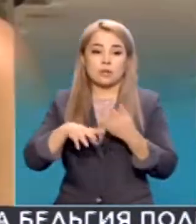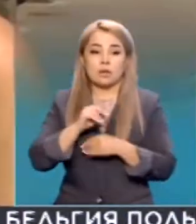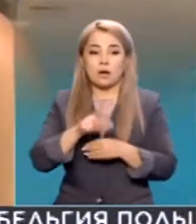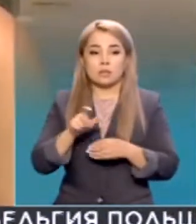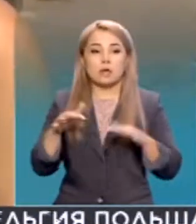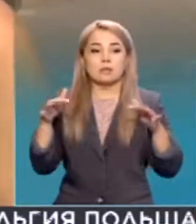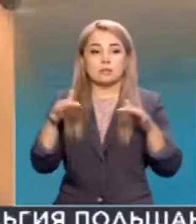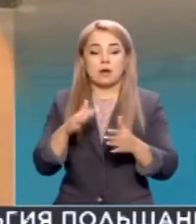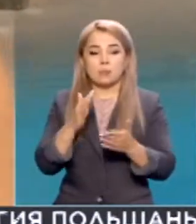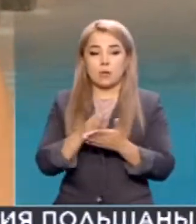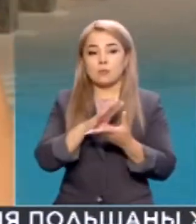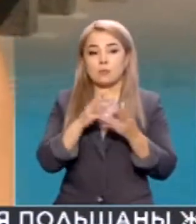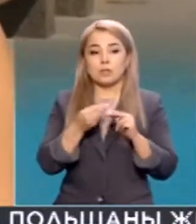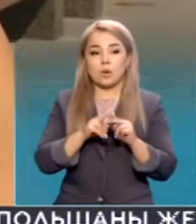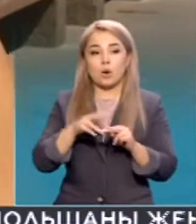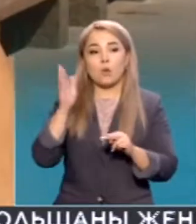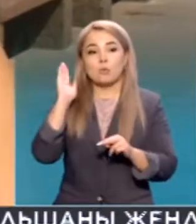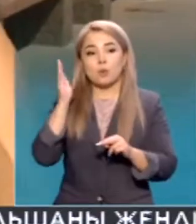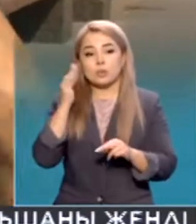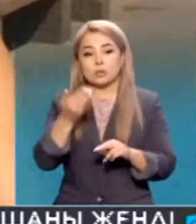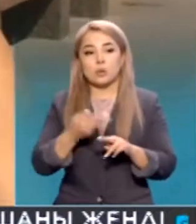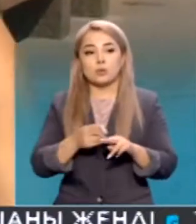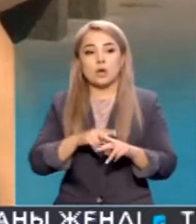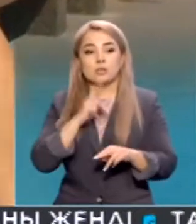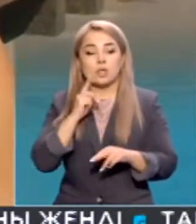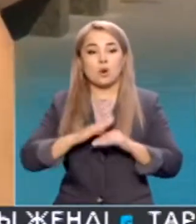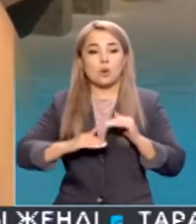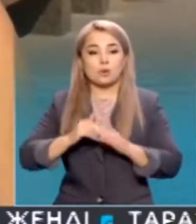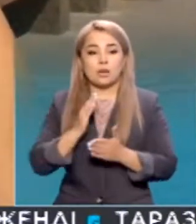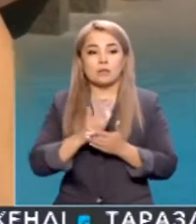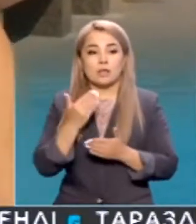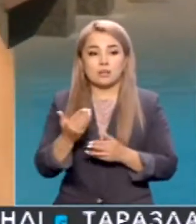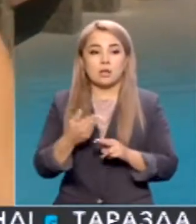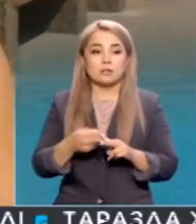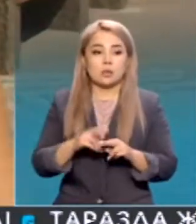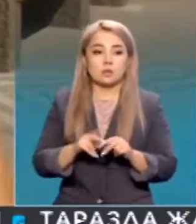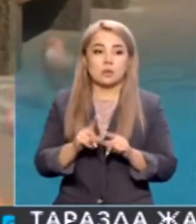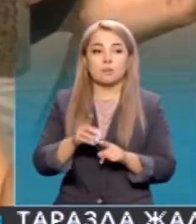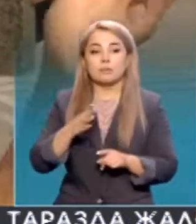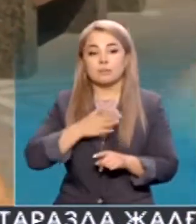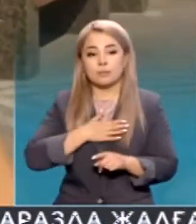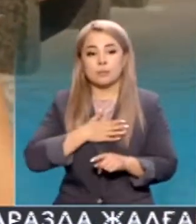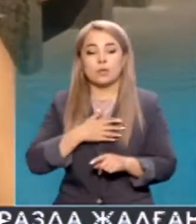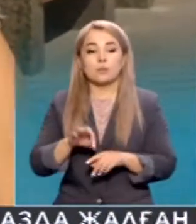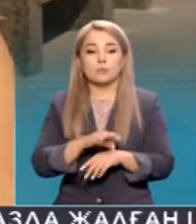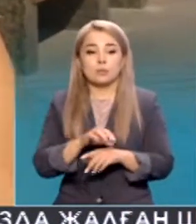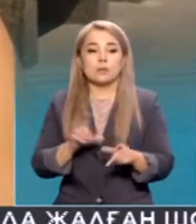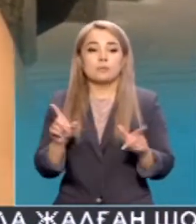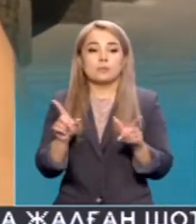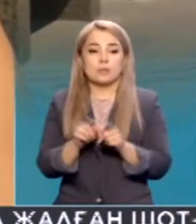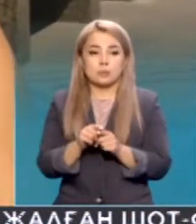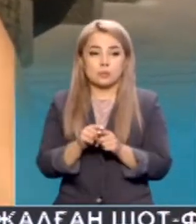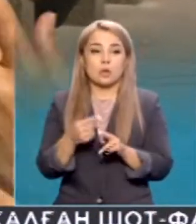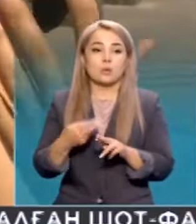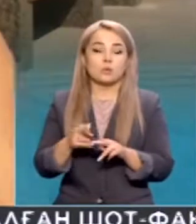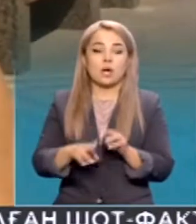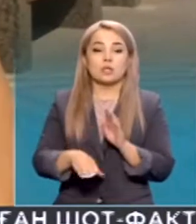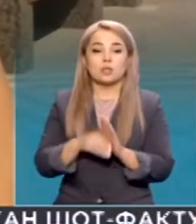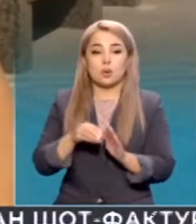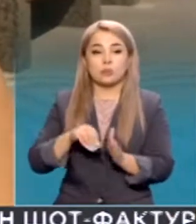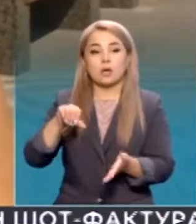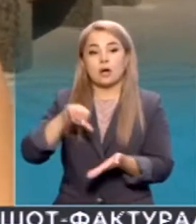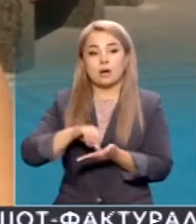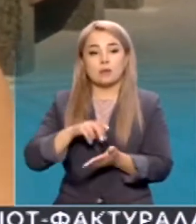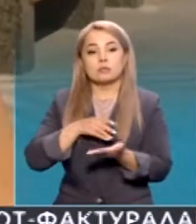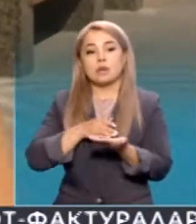көп болды. Жалпы болашақ ол жастардың қолымызда. Сондықтан біз күйіміз екеуіміз сол референдумға